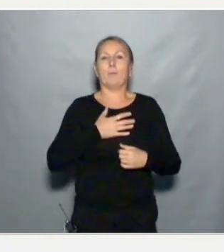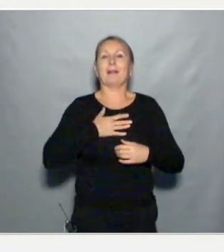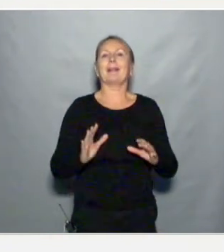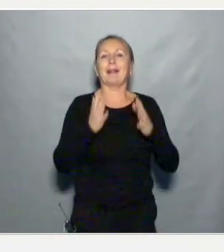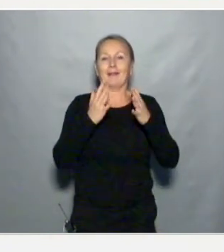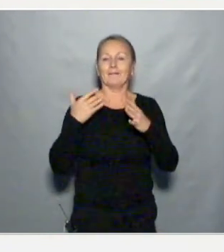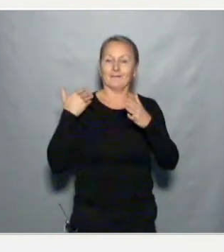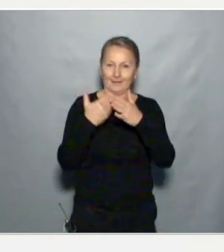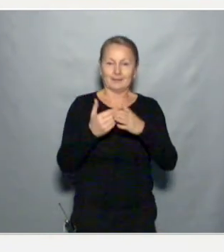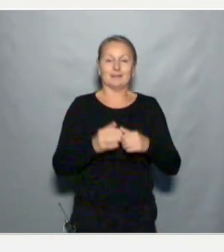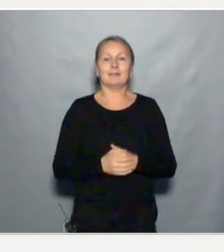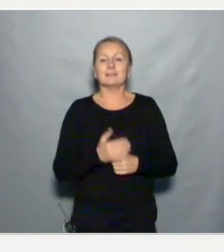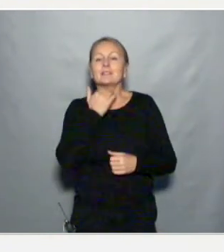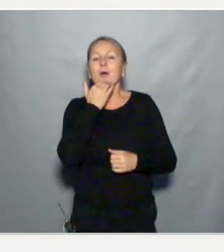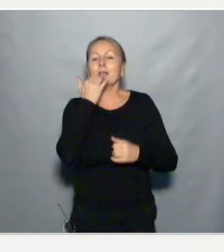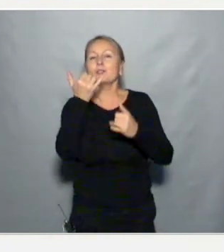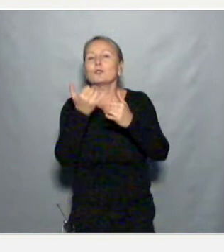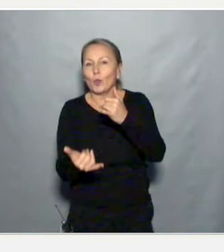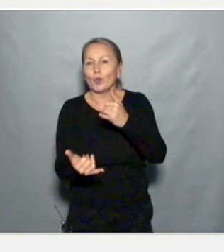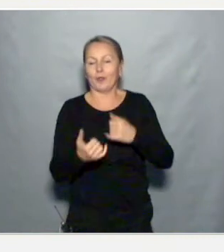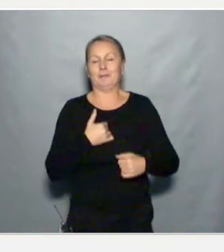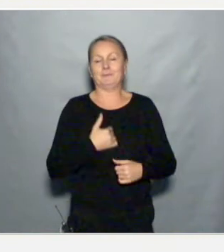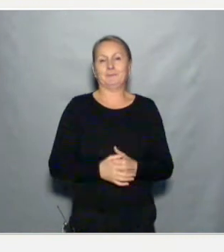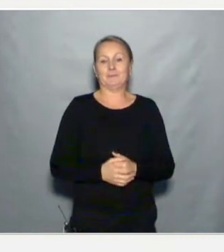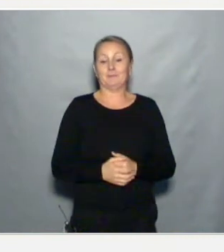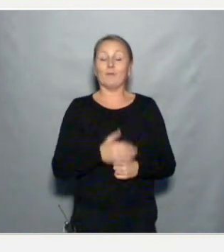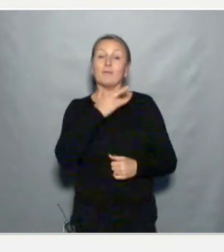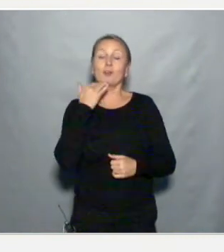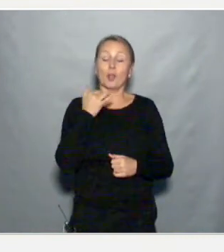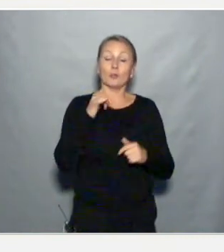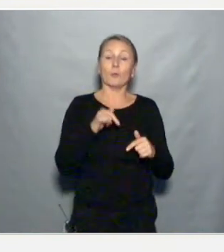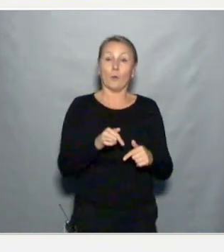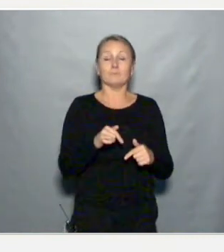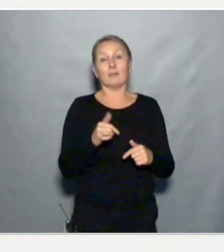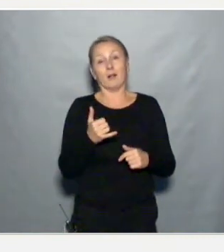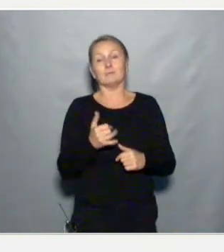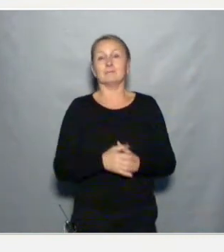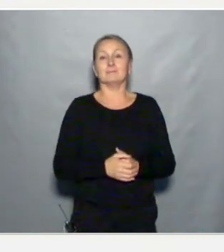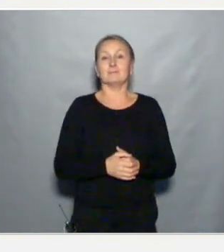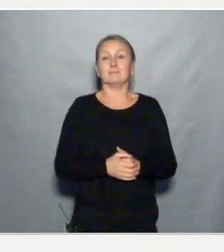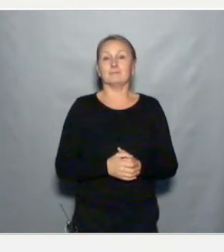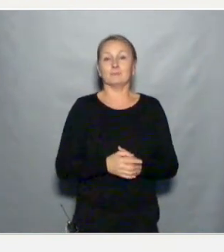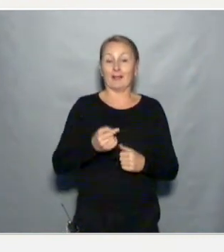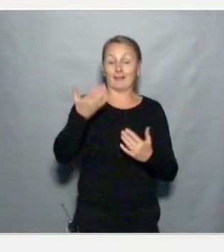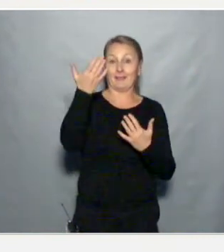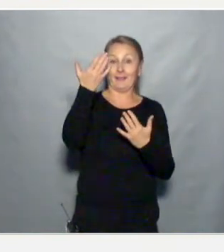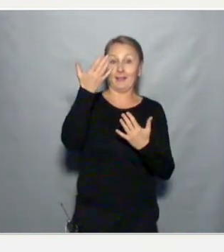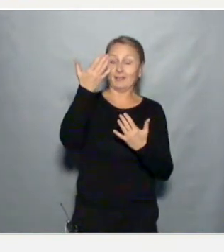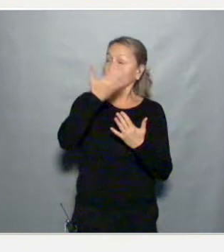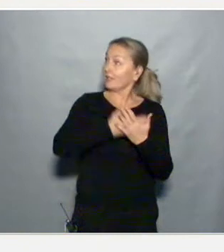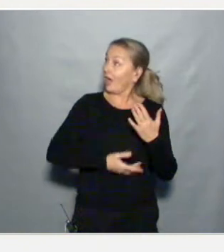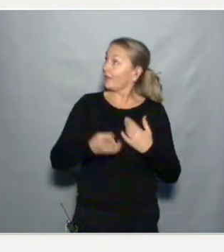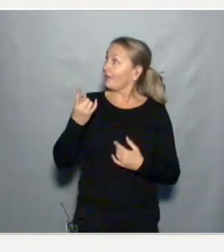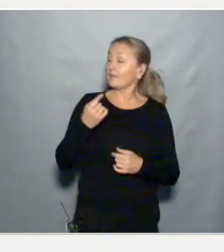liv. Därför kommer jag spara den till slutet och nöja mig med att bara på den här sliden säga att det